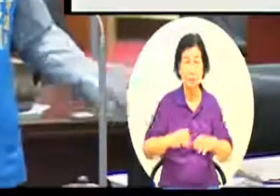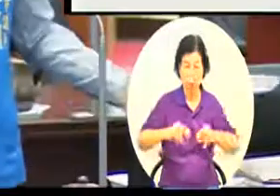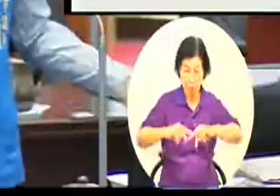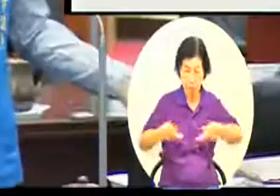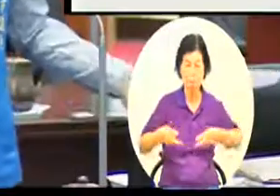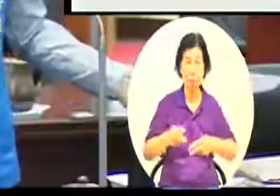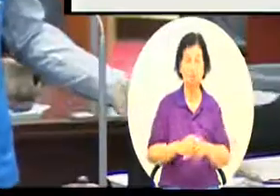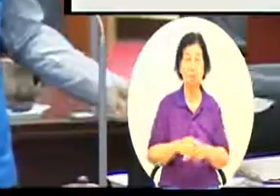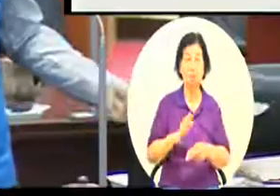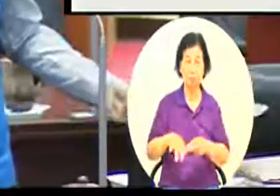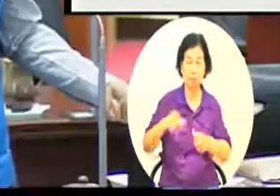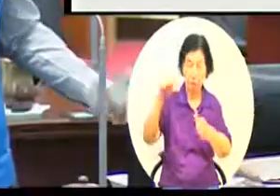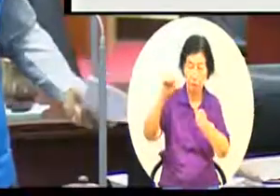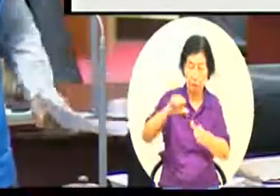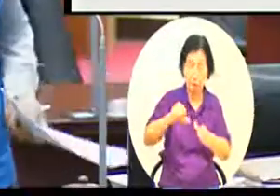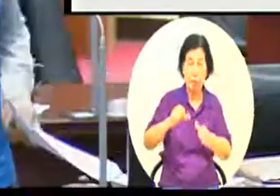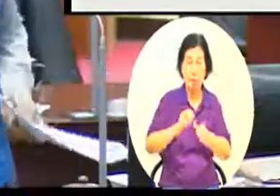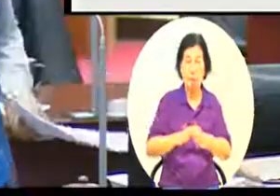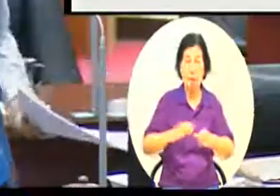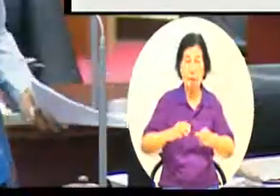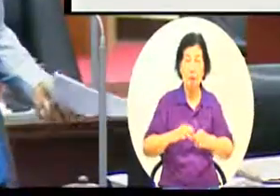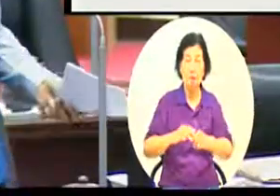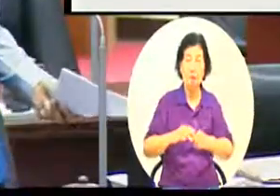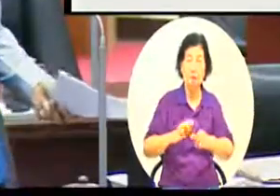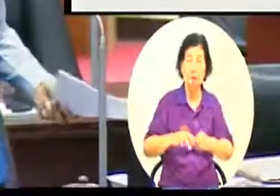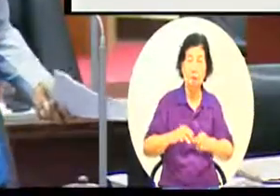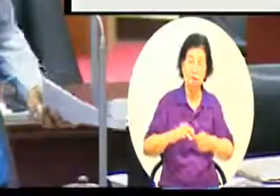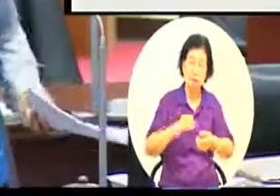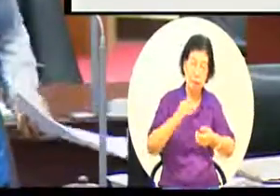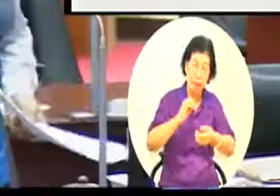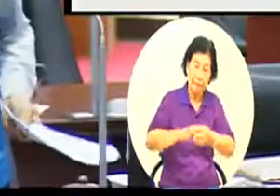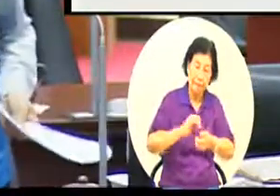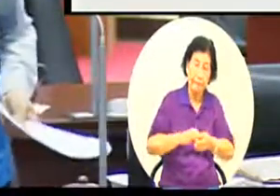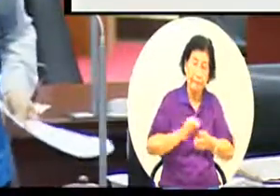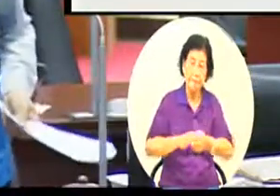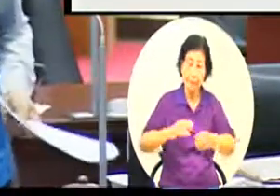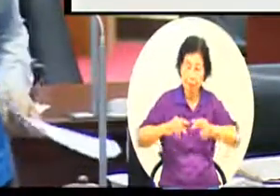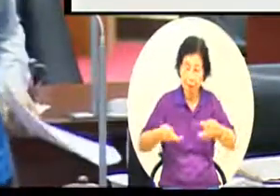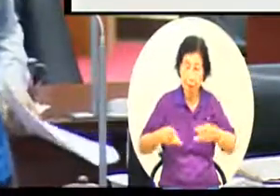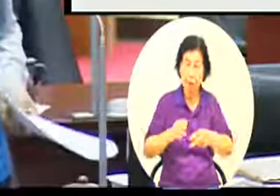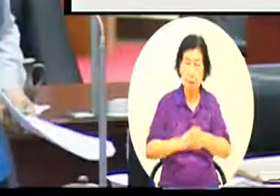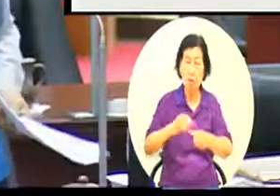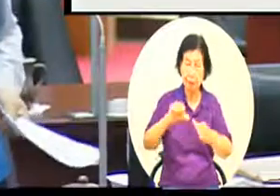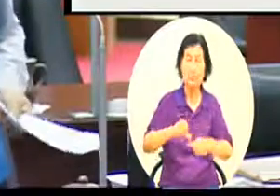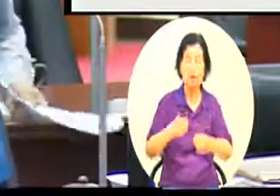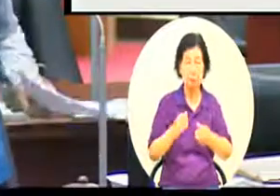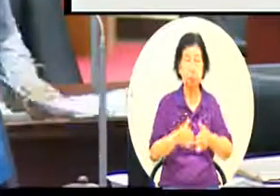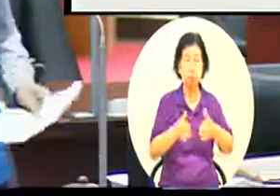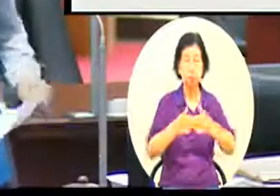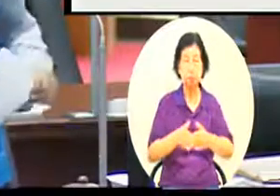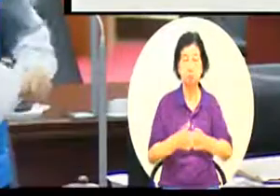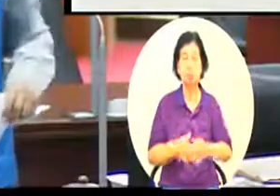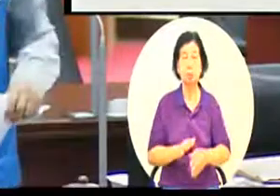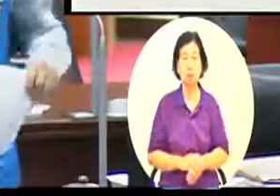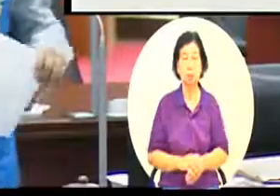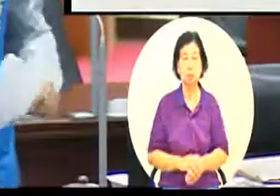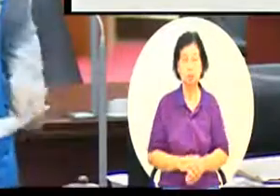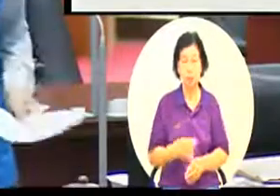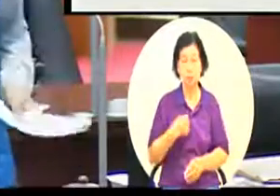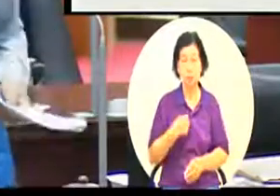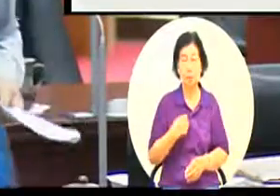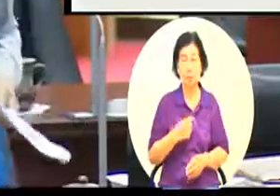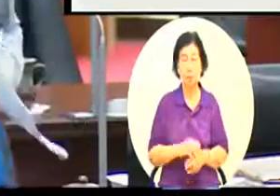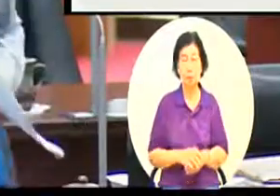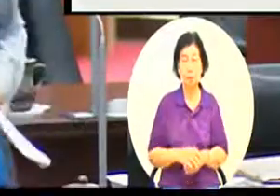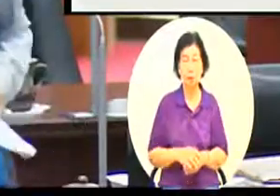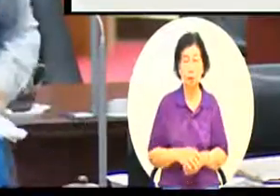然这个惩罚这是应该啊，对不对哈？依照社会来讲，那是安尼尔，对不对哈？所以说我本席在此还是强